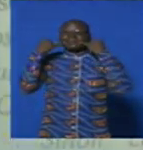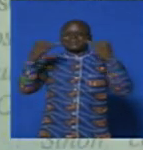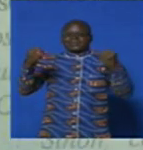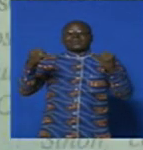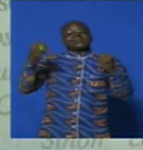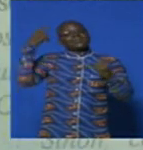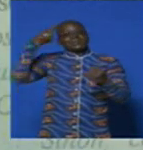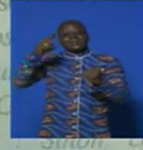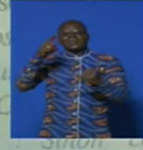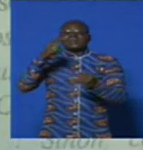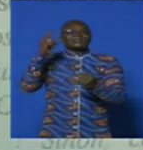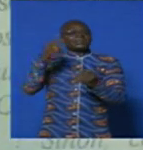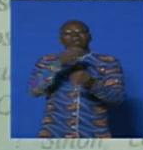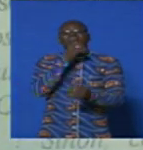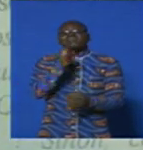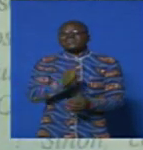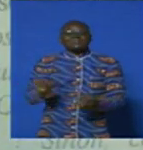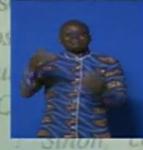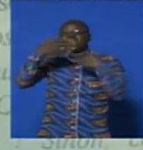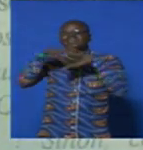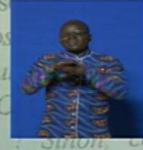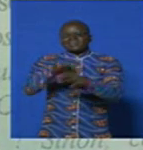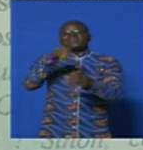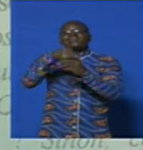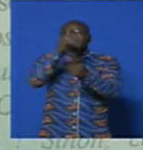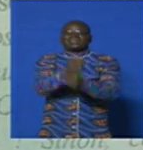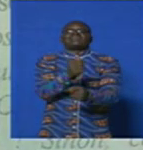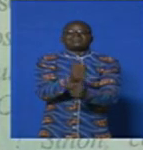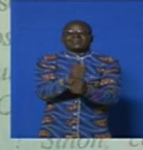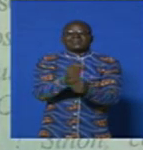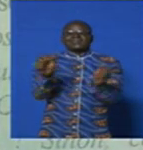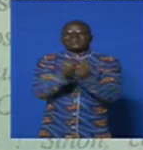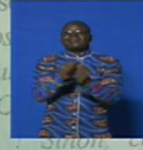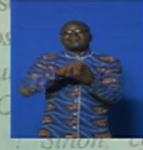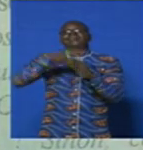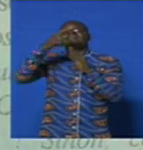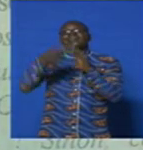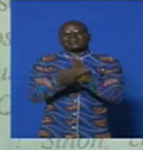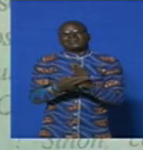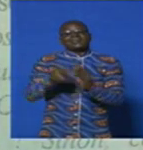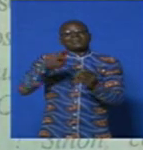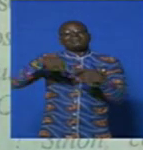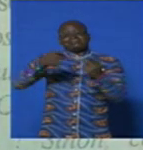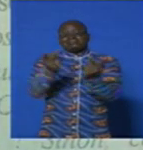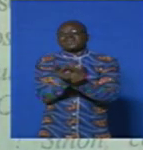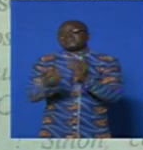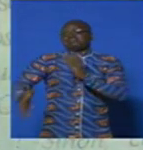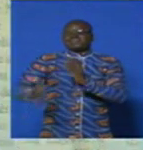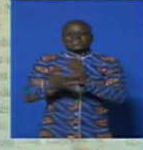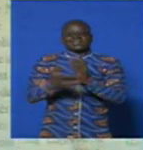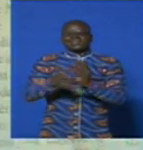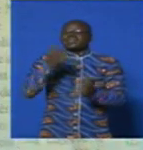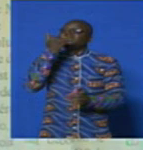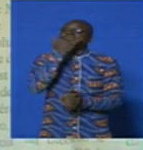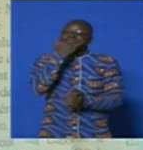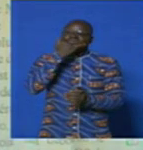vieux outils ont été réintroduits dans l'ouvrage, avec comme résultat un plateau technique qui donne des fausses valeurs. C'est